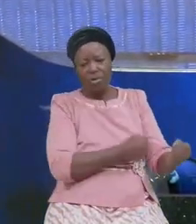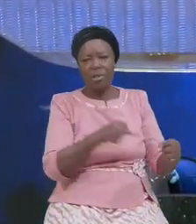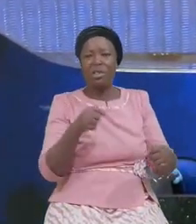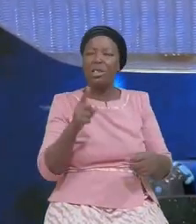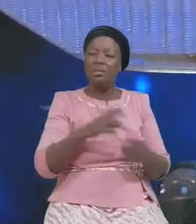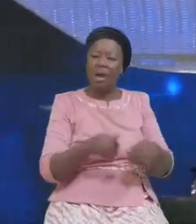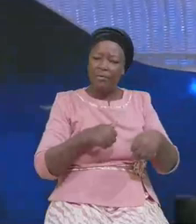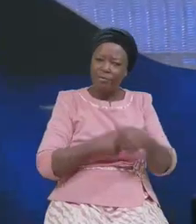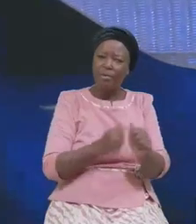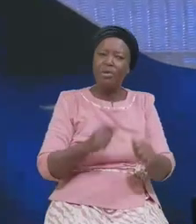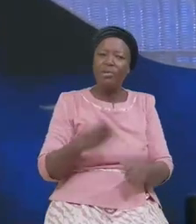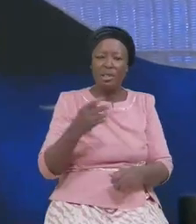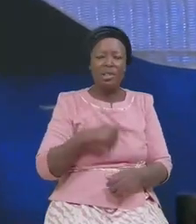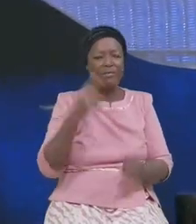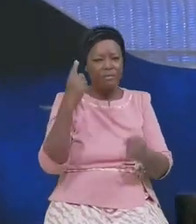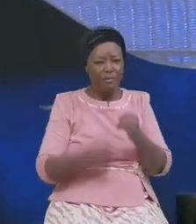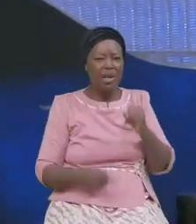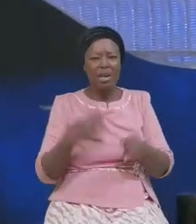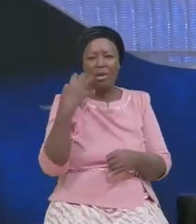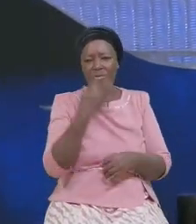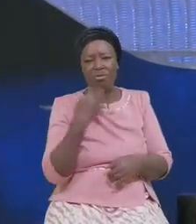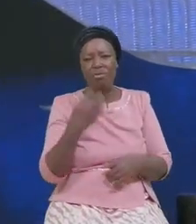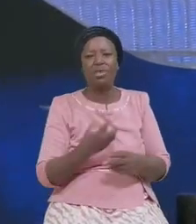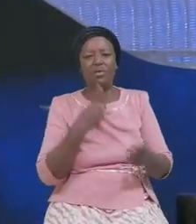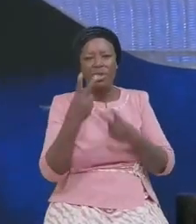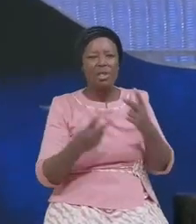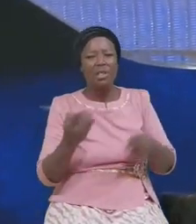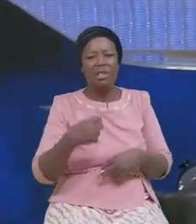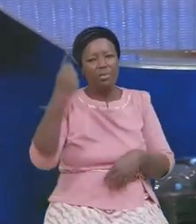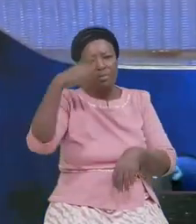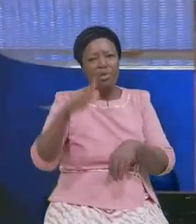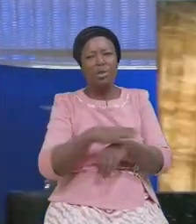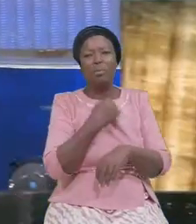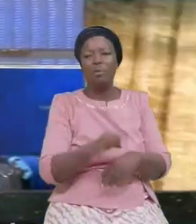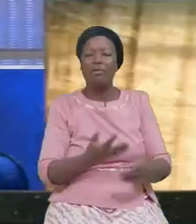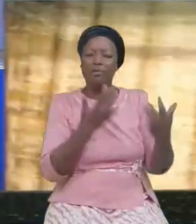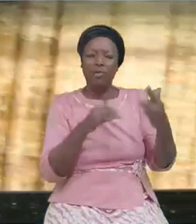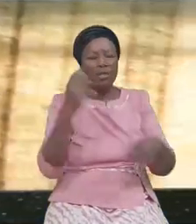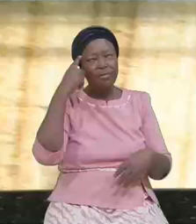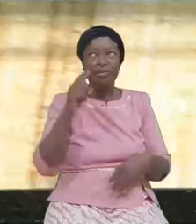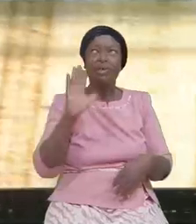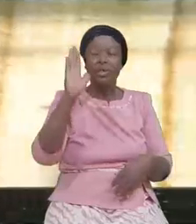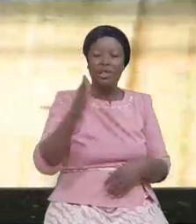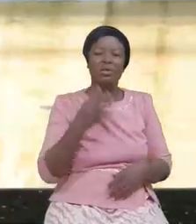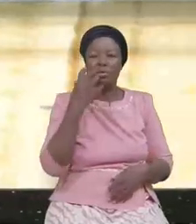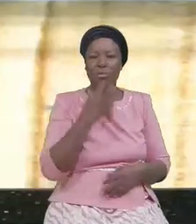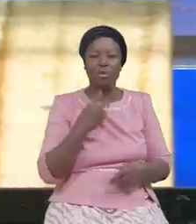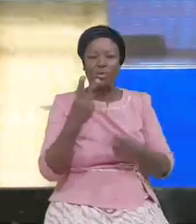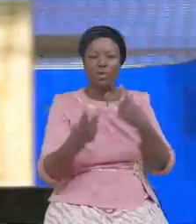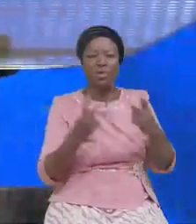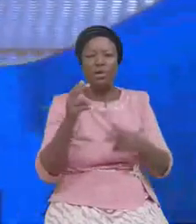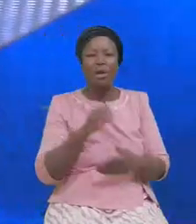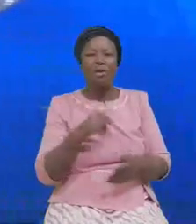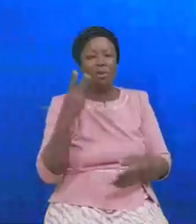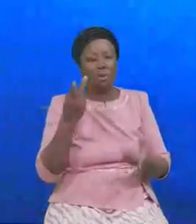une visitation glorieuse finale. La sagesse d'attendre sa glorieuse visitation finale.